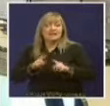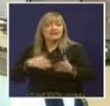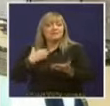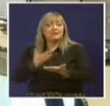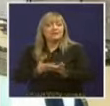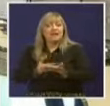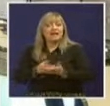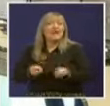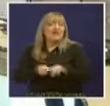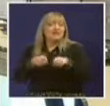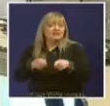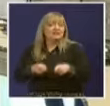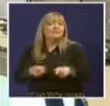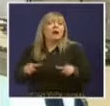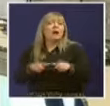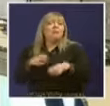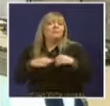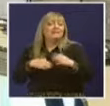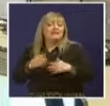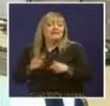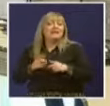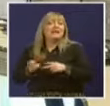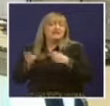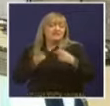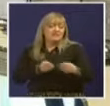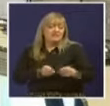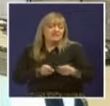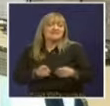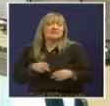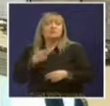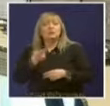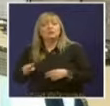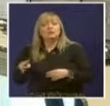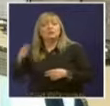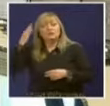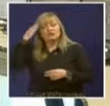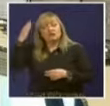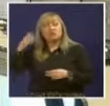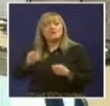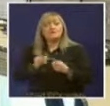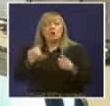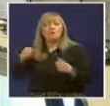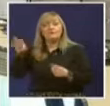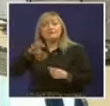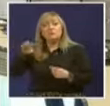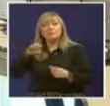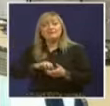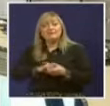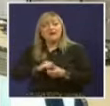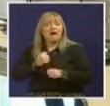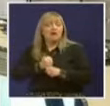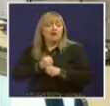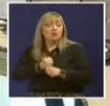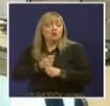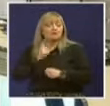подобни материали. Затова се налага да внасяме от други страни от Европейския съюз, като работим само с производители,